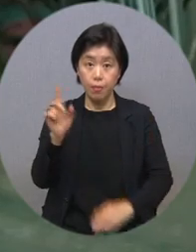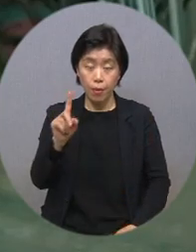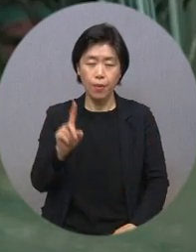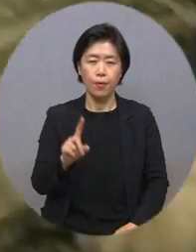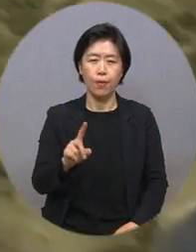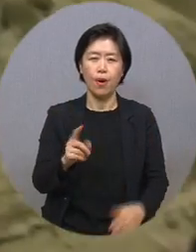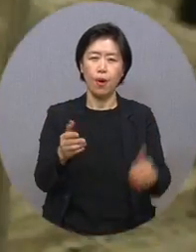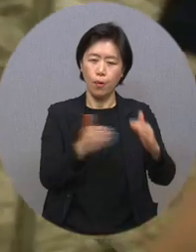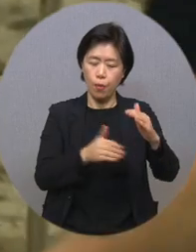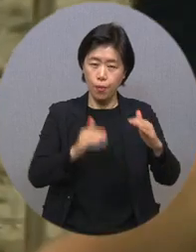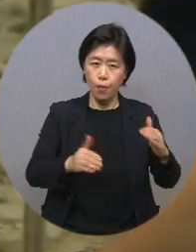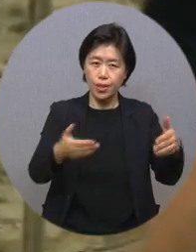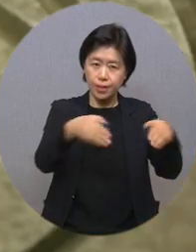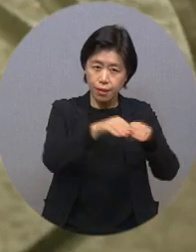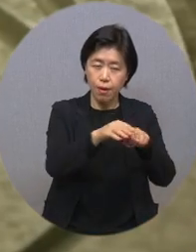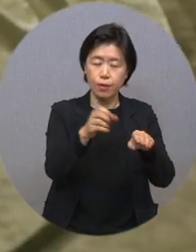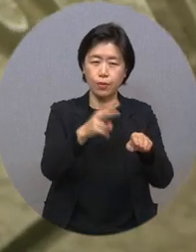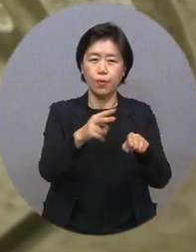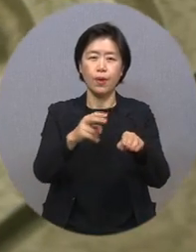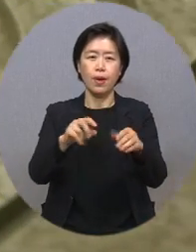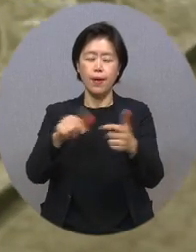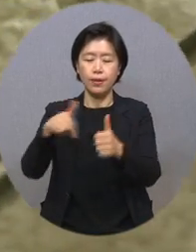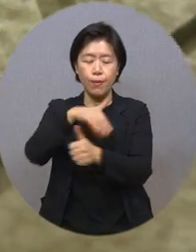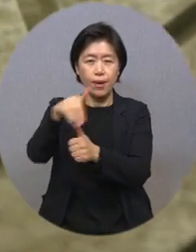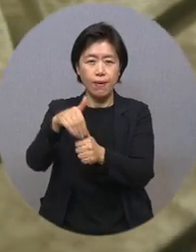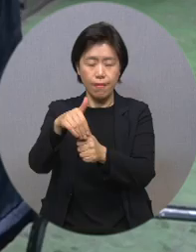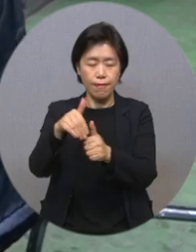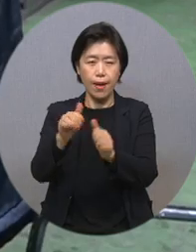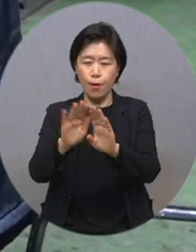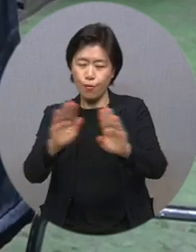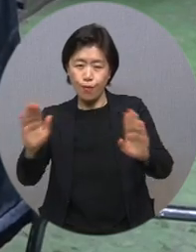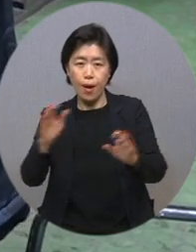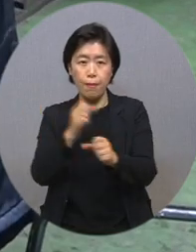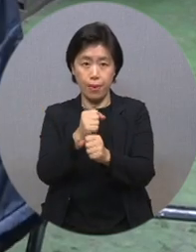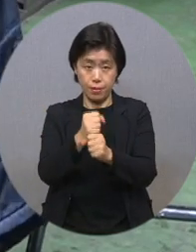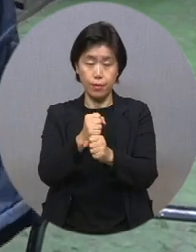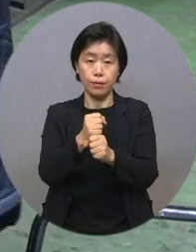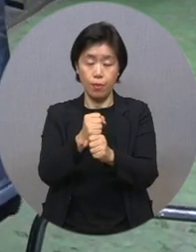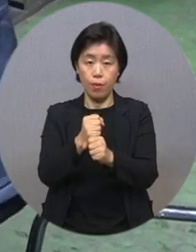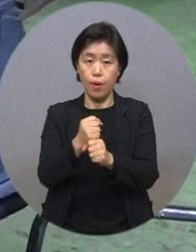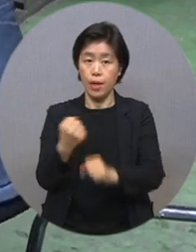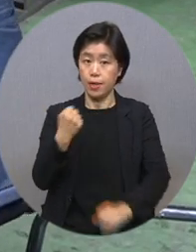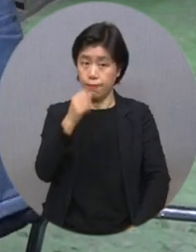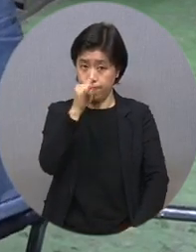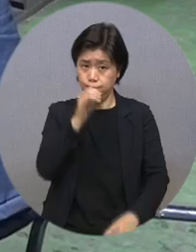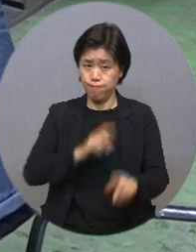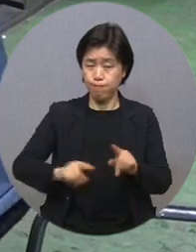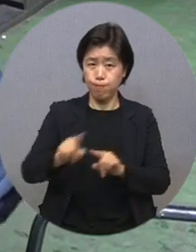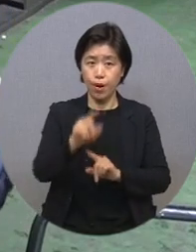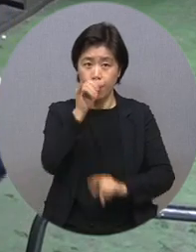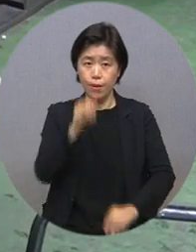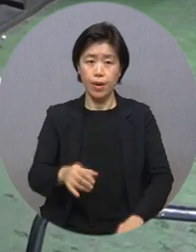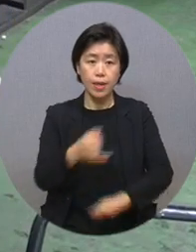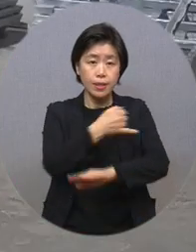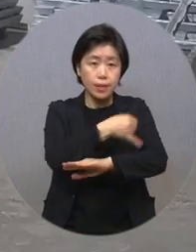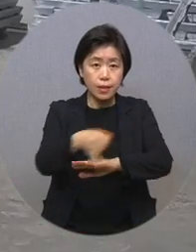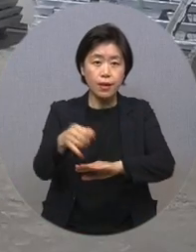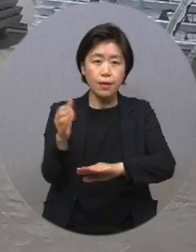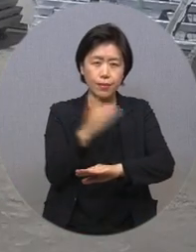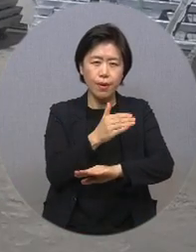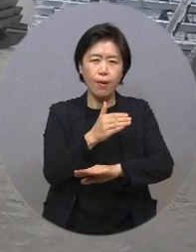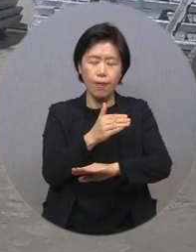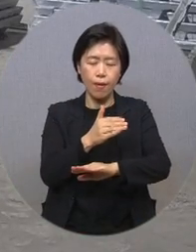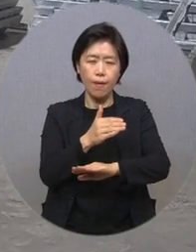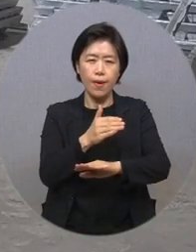경관시설물 제작 설치 분야 선두를 달리는 작지만 강한 회사로 디자인부터 현장 설치까지